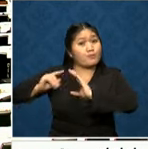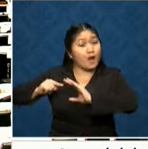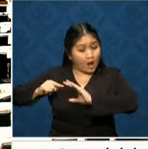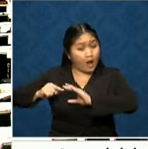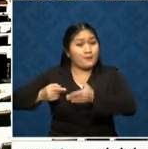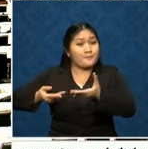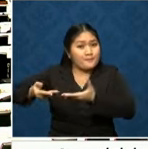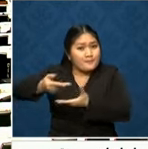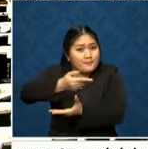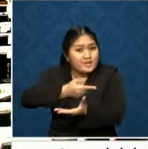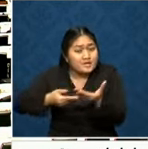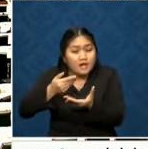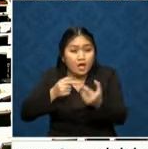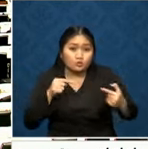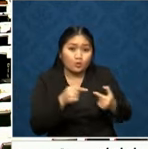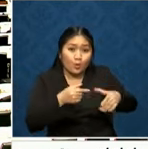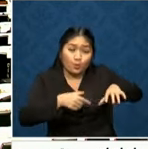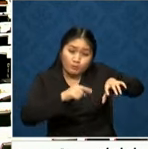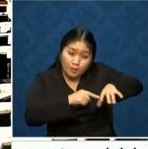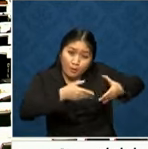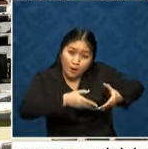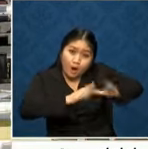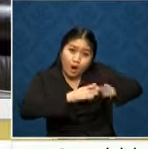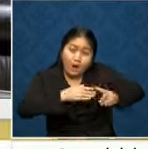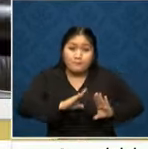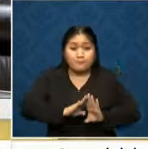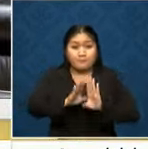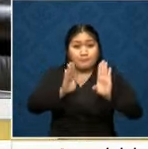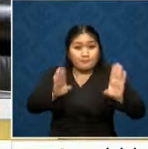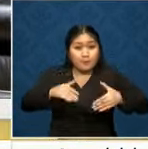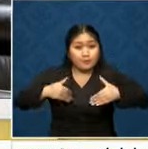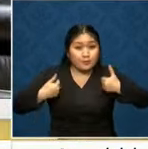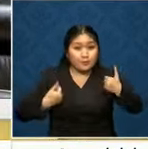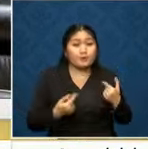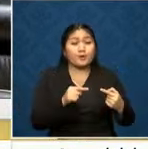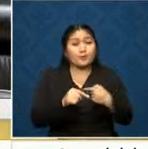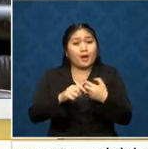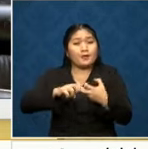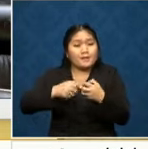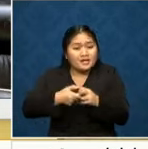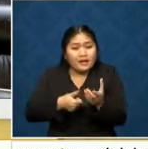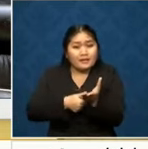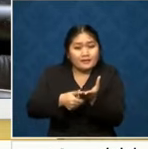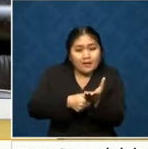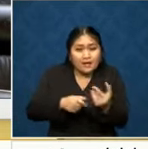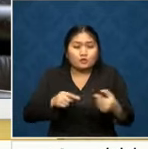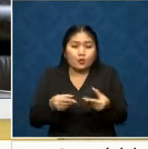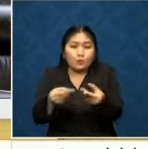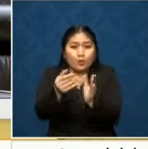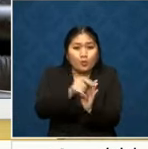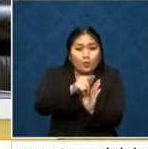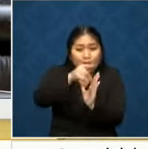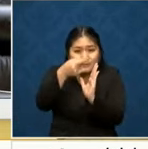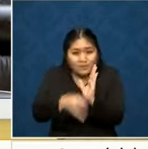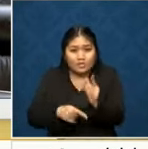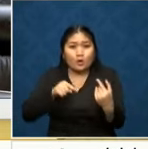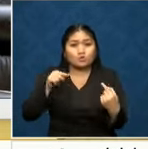การเปิดสถานบันเทิงแบบโครงจรหรือ Entertainment Complex เพื่อแก้ปัญหาบ่อนพนันผิดกฎหมายและเพื่อประโยชน์ด้านเศรษฐกิจของประเท